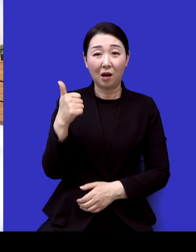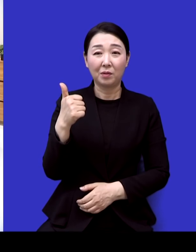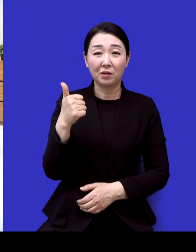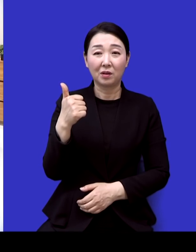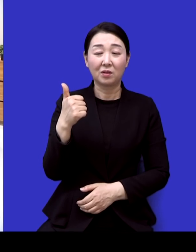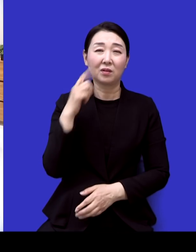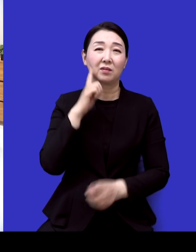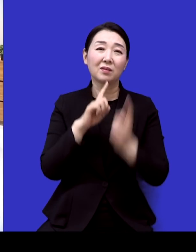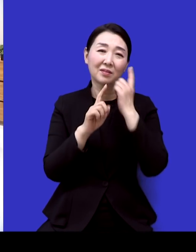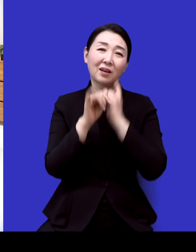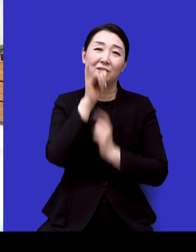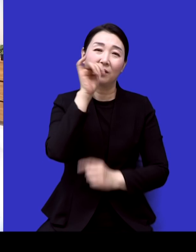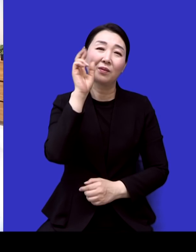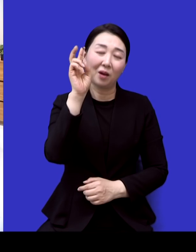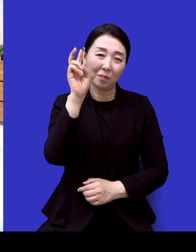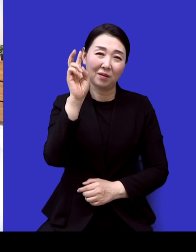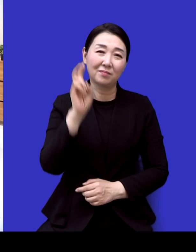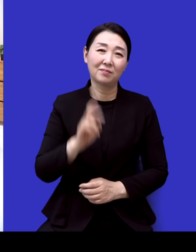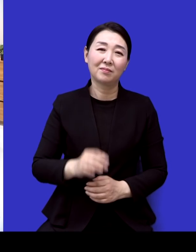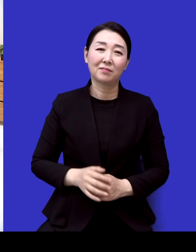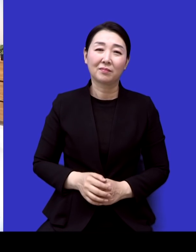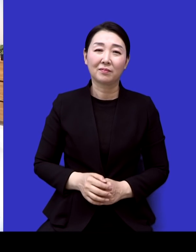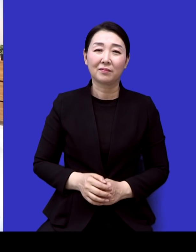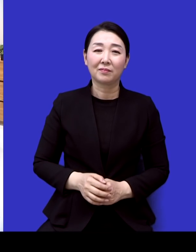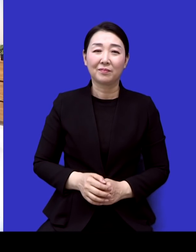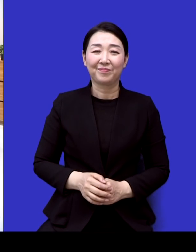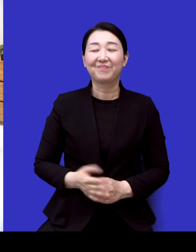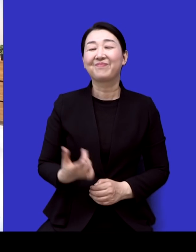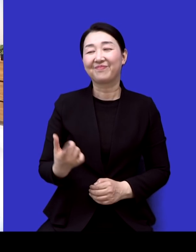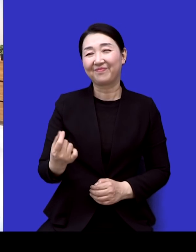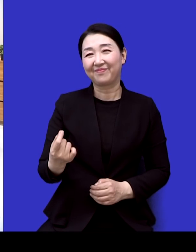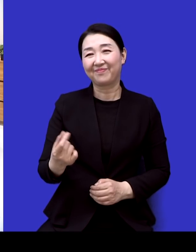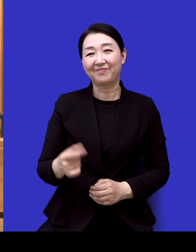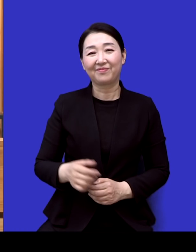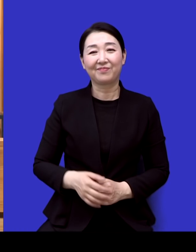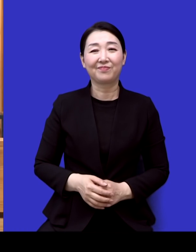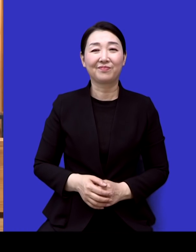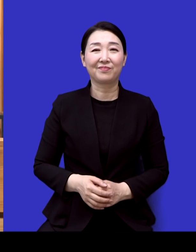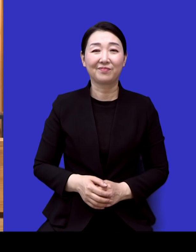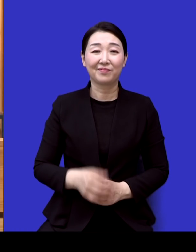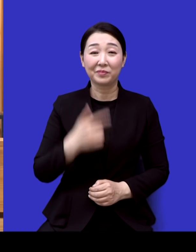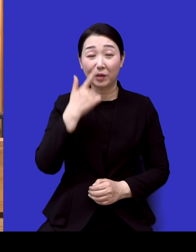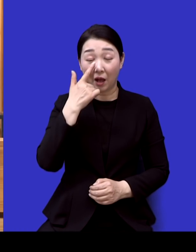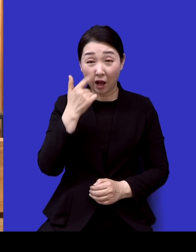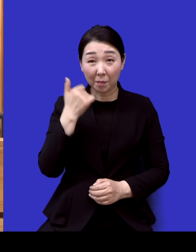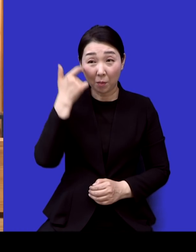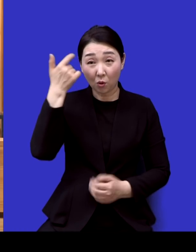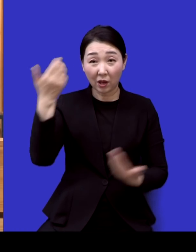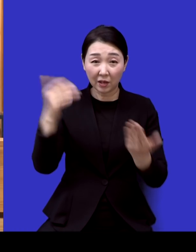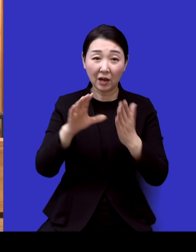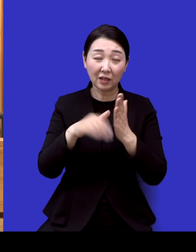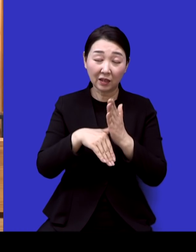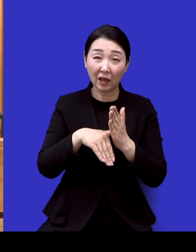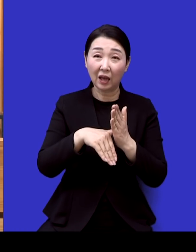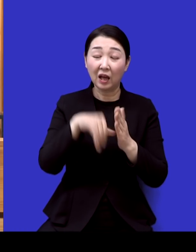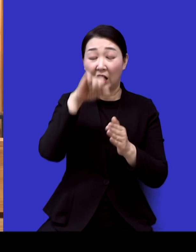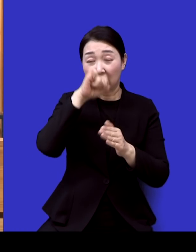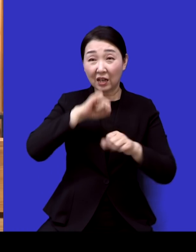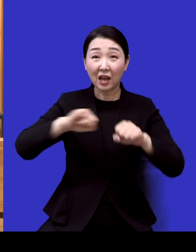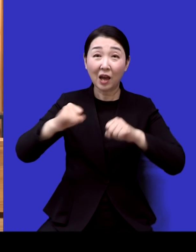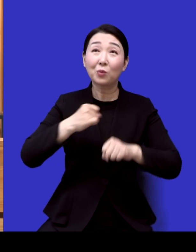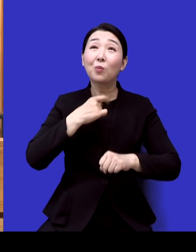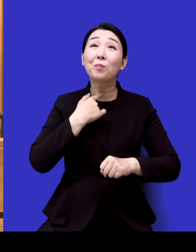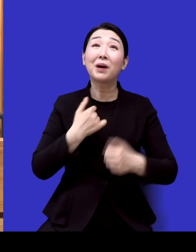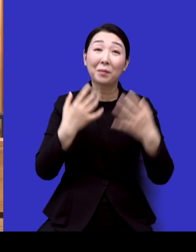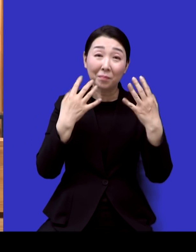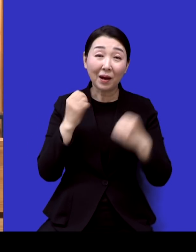뭐랄까 상처를 가지고 목회를 하셨겠네요. 그런 것 같습니다. 그죠? 아버님께서 이제 목회하시면서 많은 선행도 많이 베푸셨을 텐데 어떤 일들을